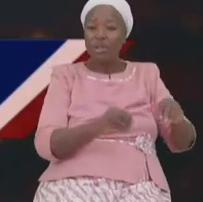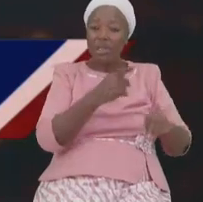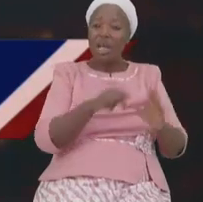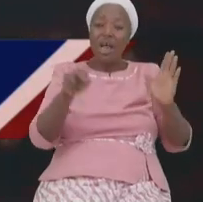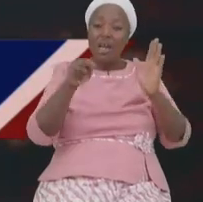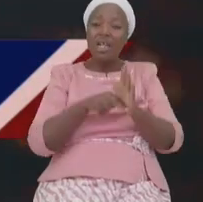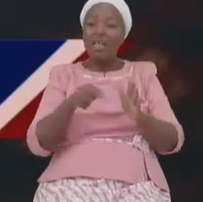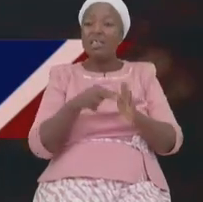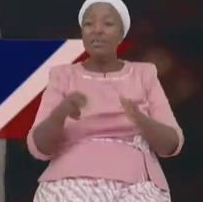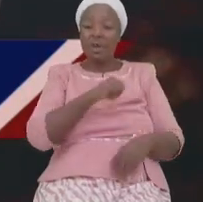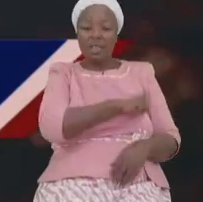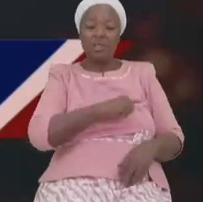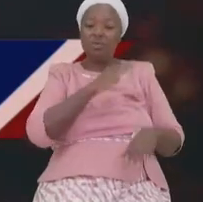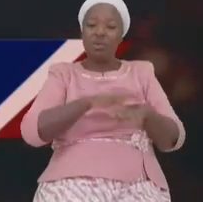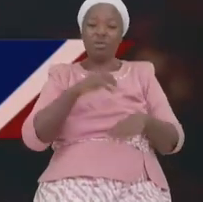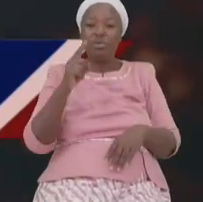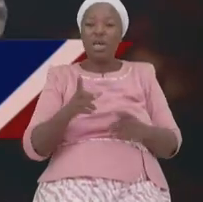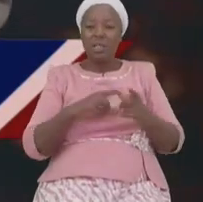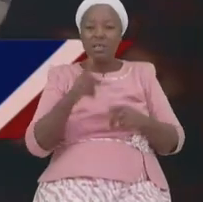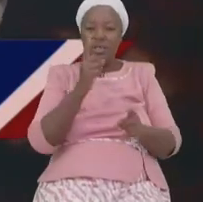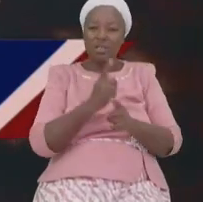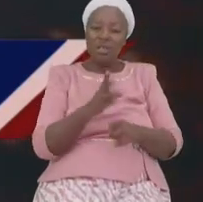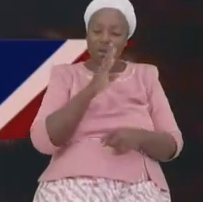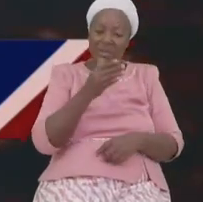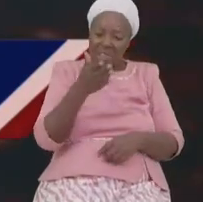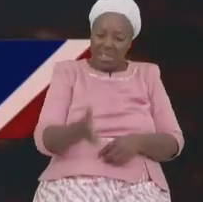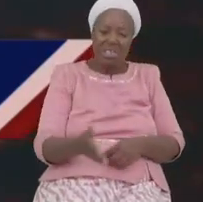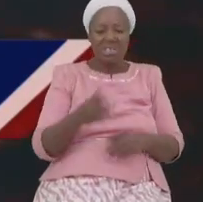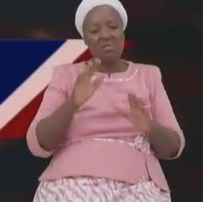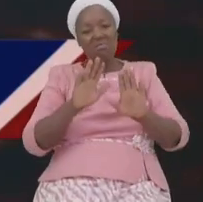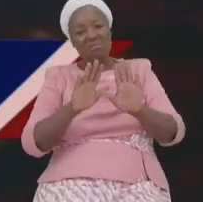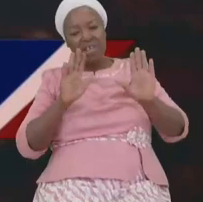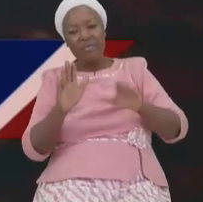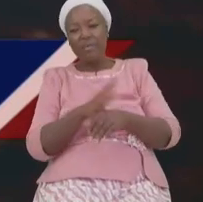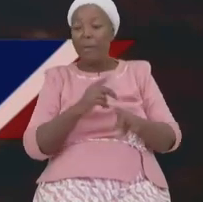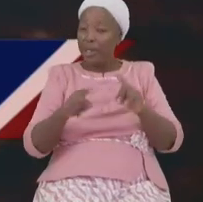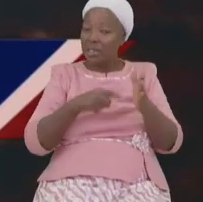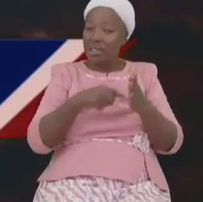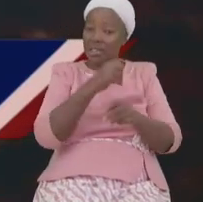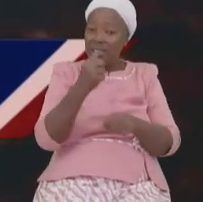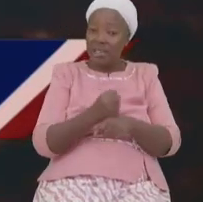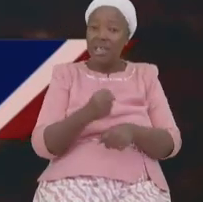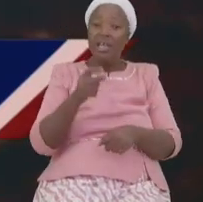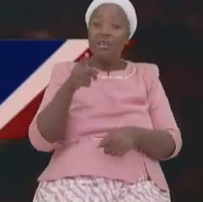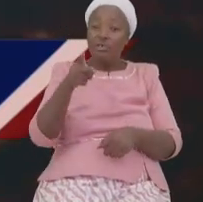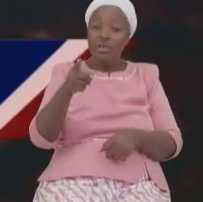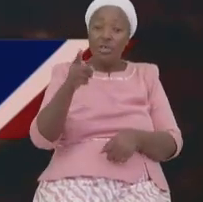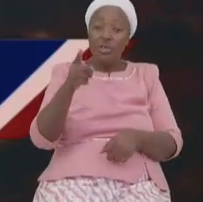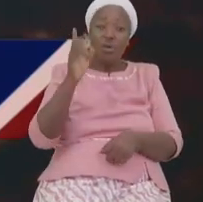attitude négative sur toi. Et tu seras là, foulé au pied. Mais cette année, tu seras plus fort que tes